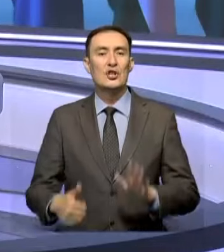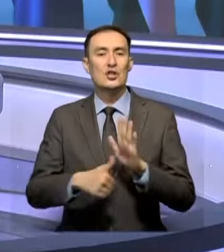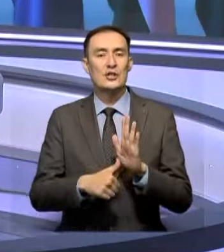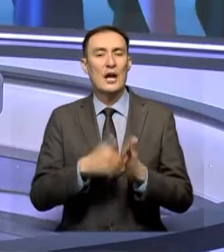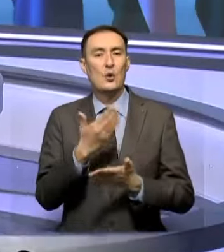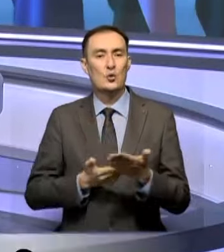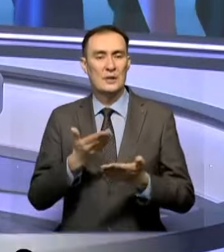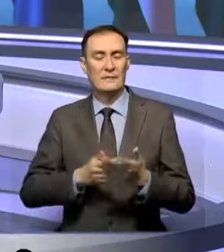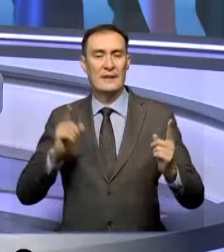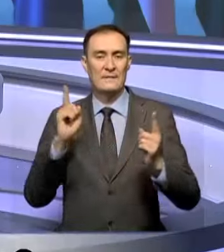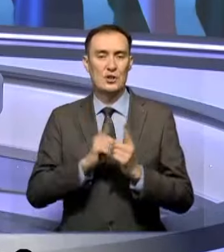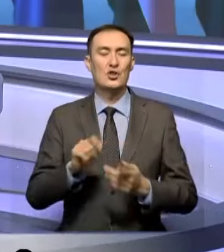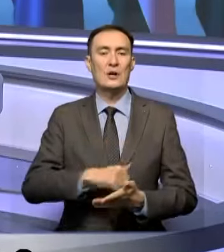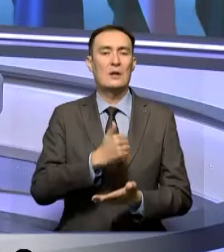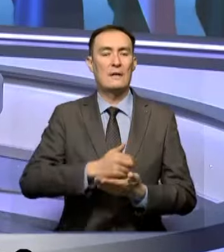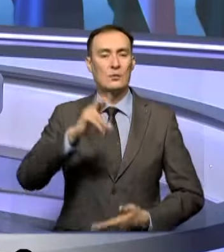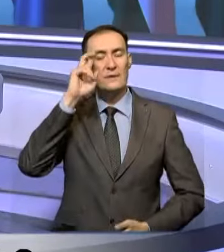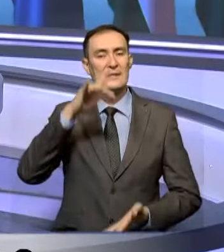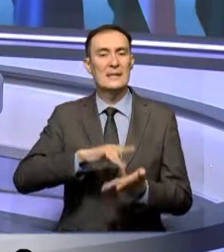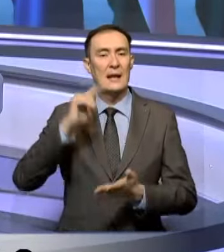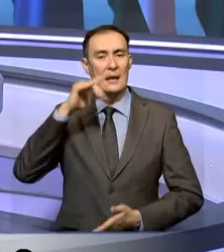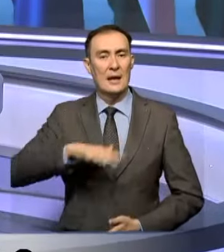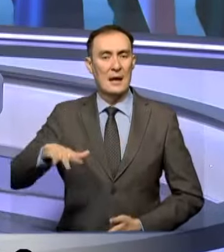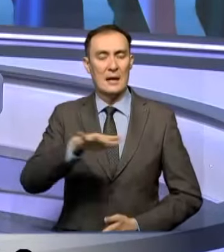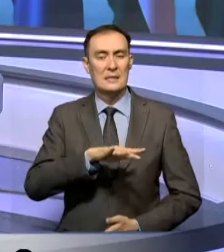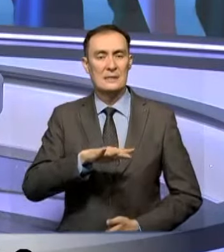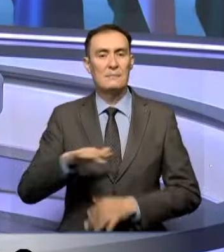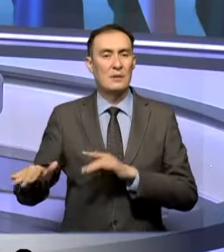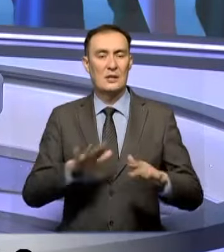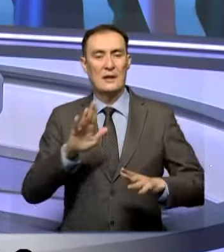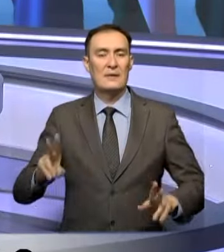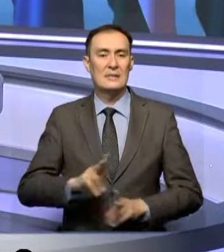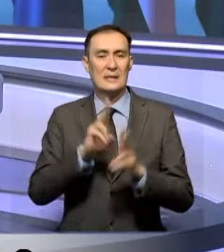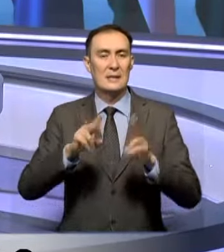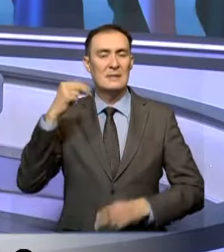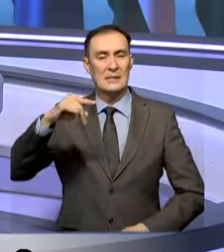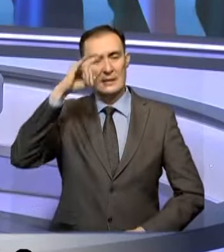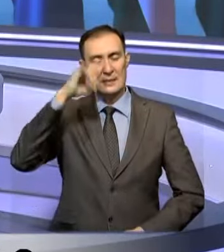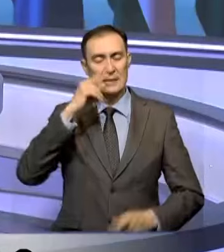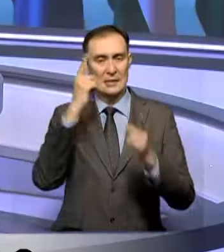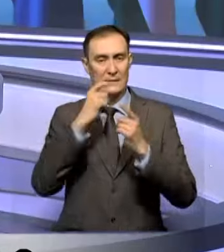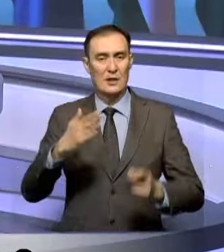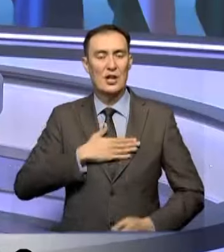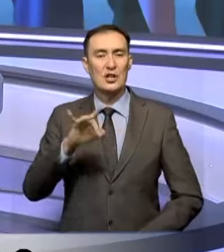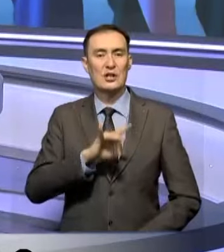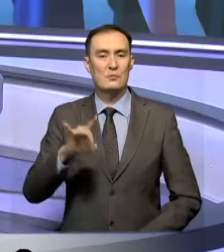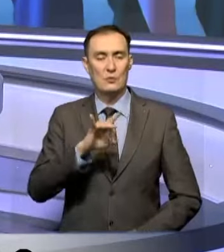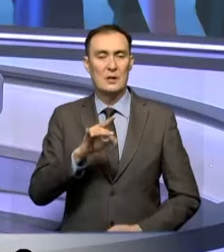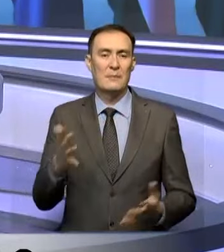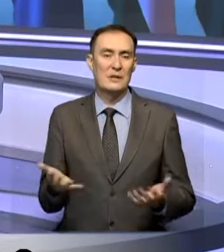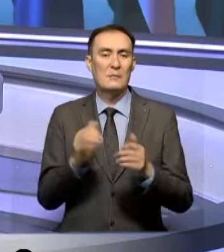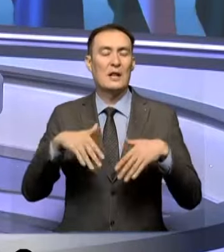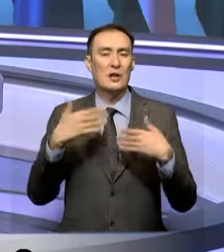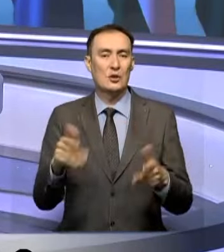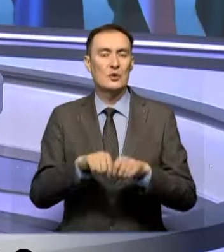Шестая консультативная встреча глав государств Центральной Азии прошла в Астане. Президент Казахстана заявил, что наша республика поддерживает